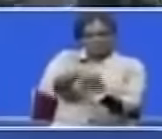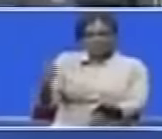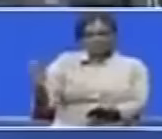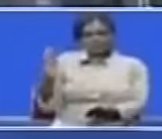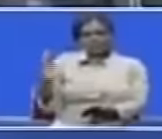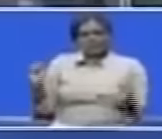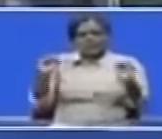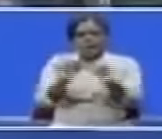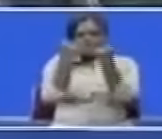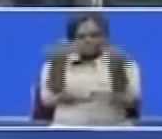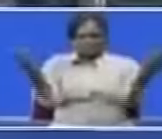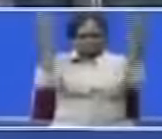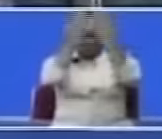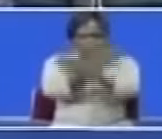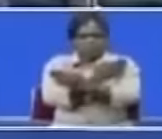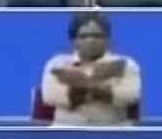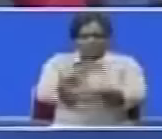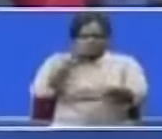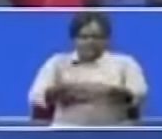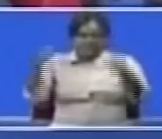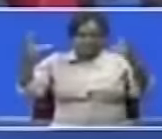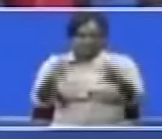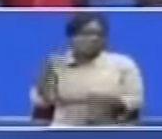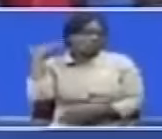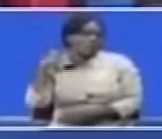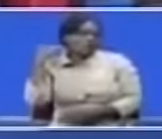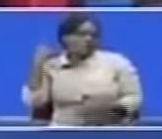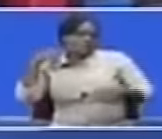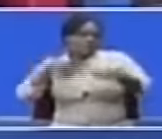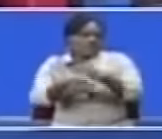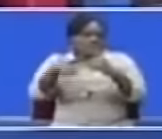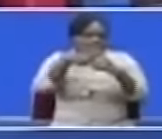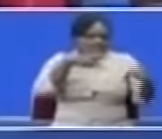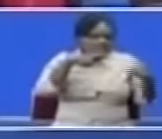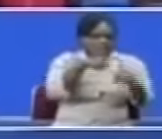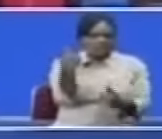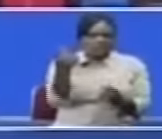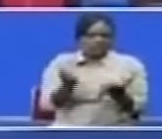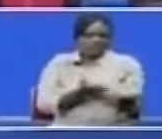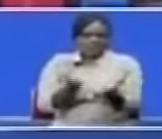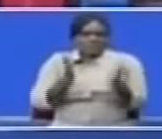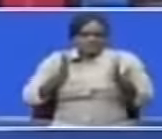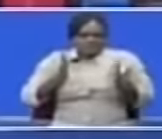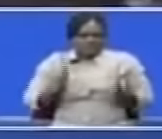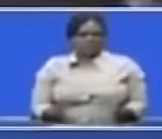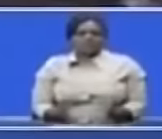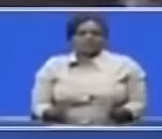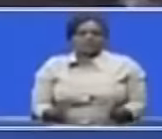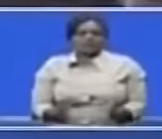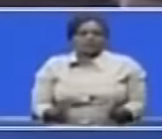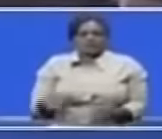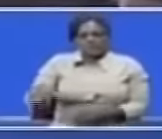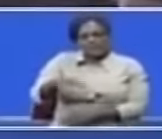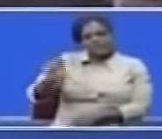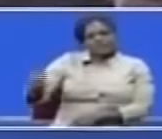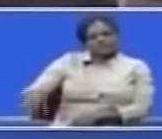limetokea usiku wa kuamkia leo pale genge la wahalifu lilipovamia na kumuua mfanyibiashara mashuhuri Amos Juma katika